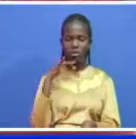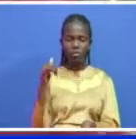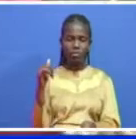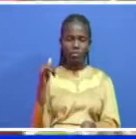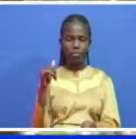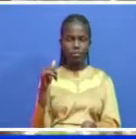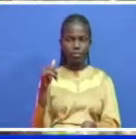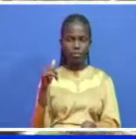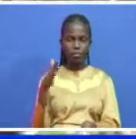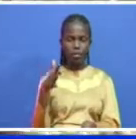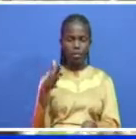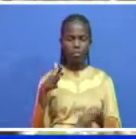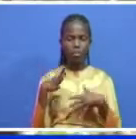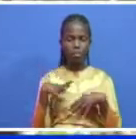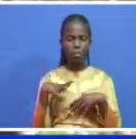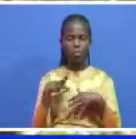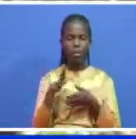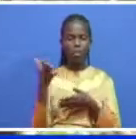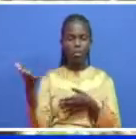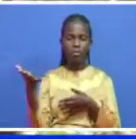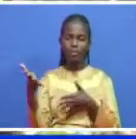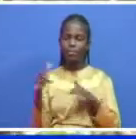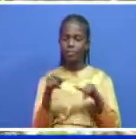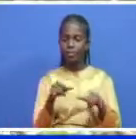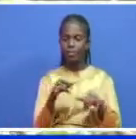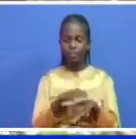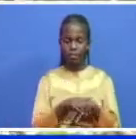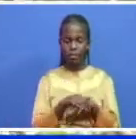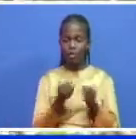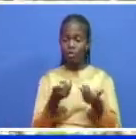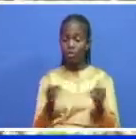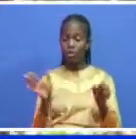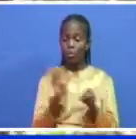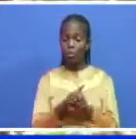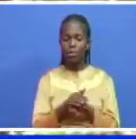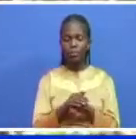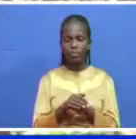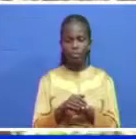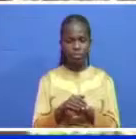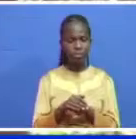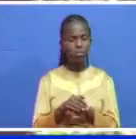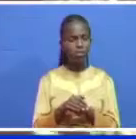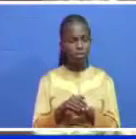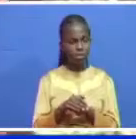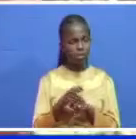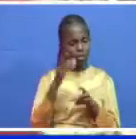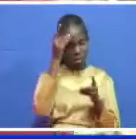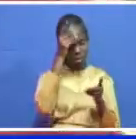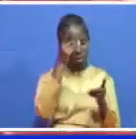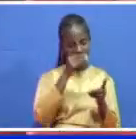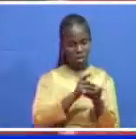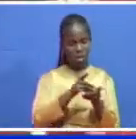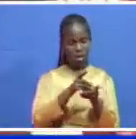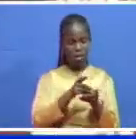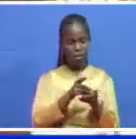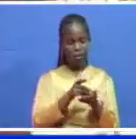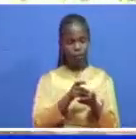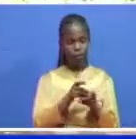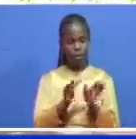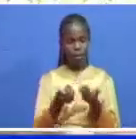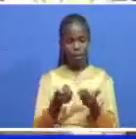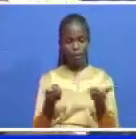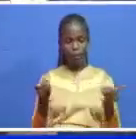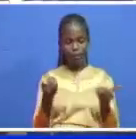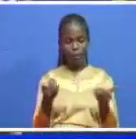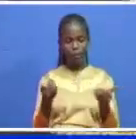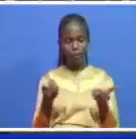tutuwa unakuya ndume kupuloti ni mako maakuo na kwe nsiana mbingi. Tuona siana itaile kikala bandube na kikota ikanisa